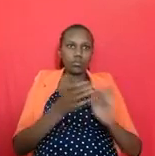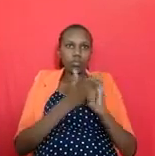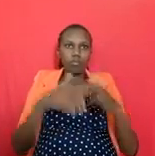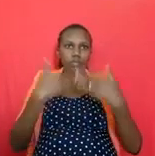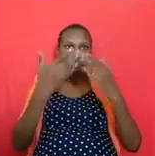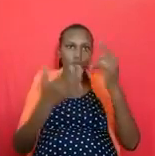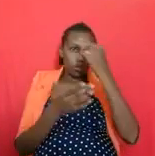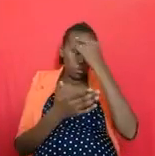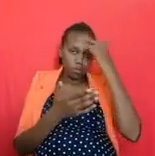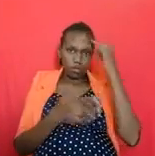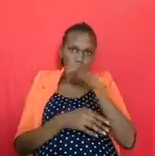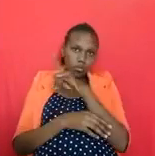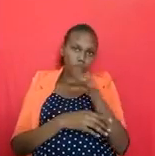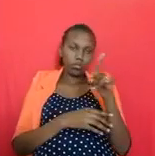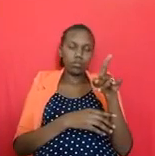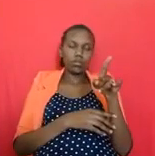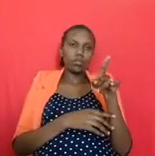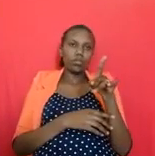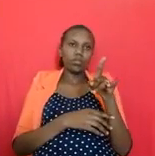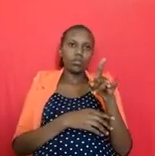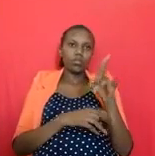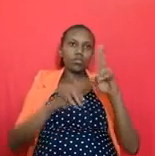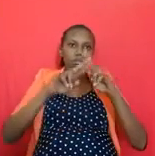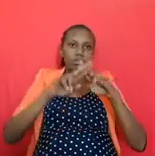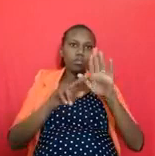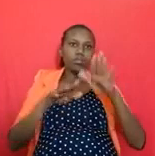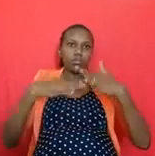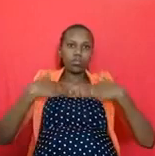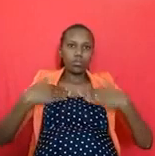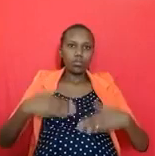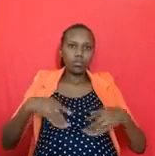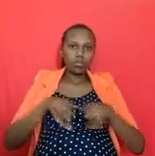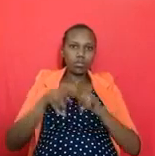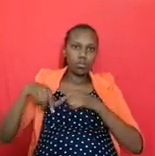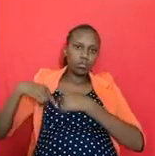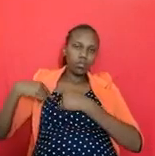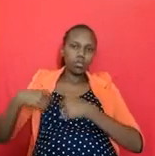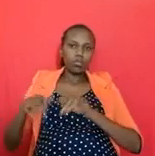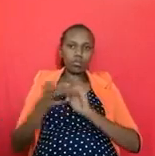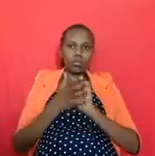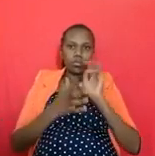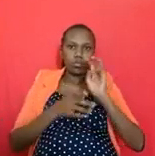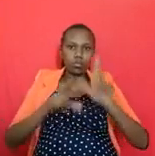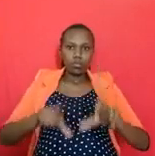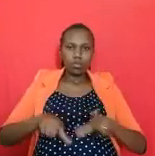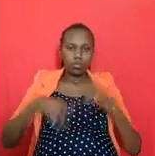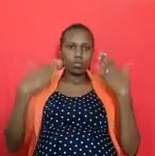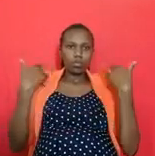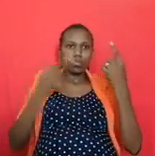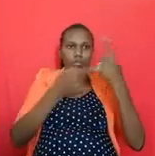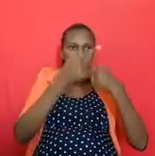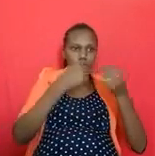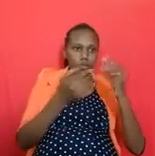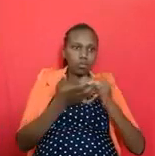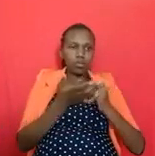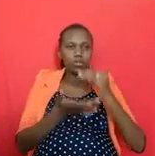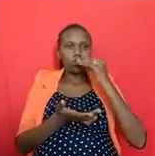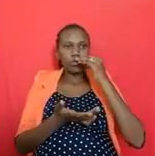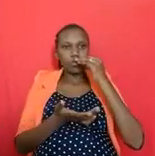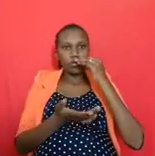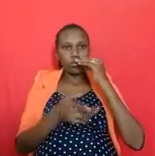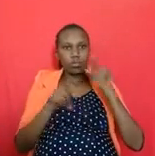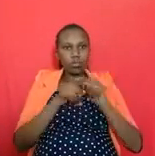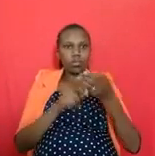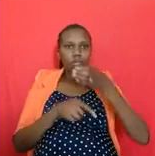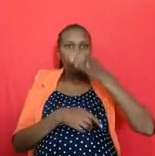iriheanĩtwo nĩ ũndũ waku cikarie mwili waku na ngoro yaku nĩguo ũkona muoyo ũtagathira kaũrĩe